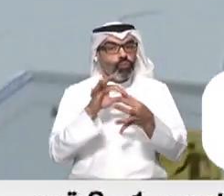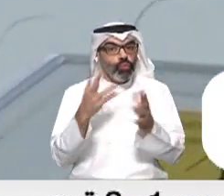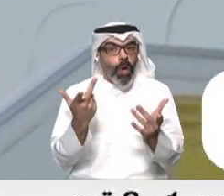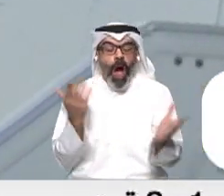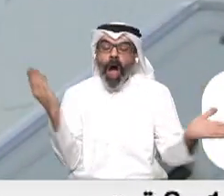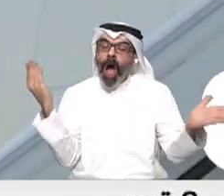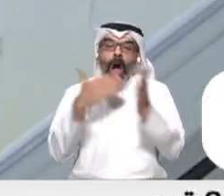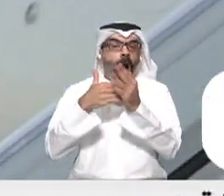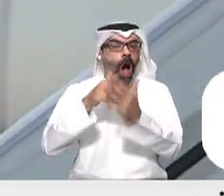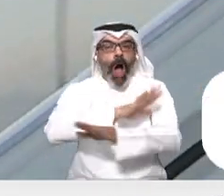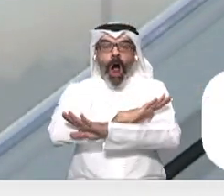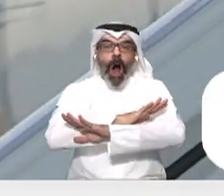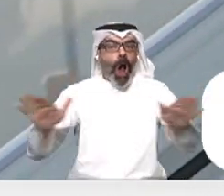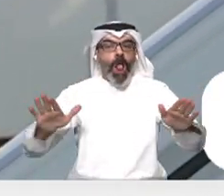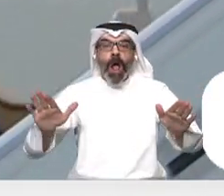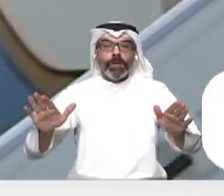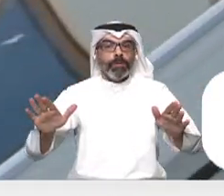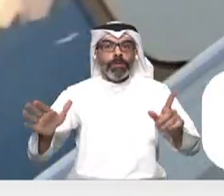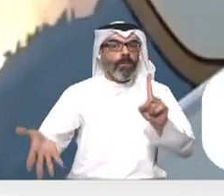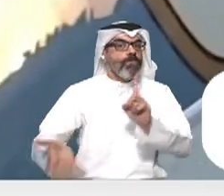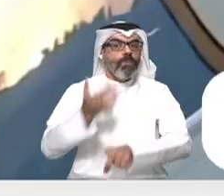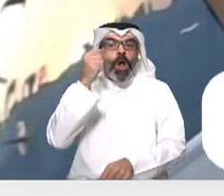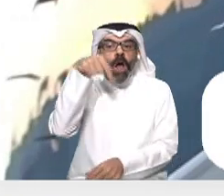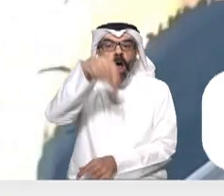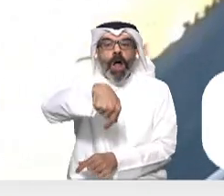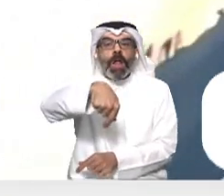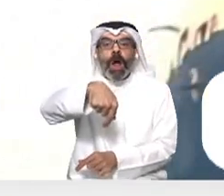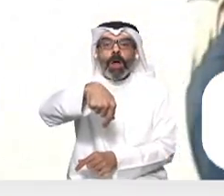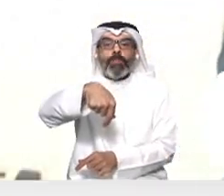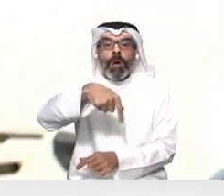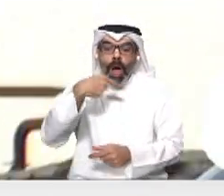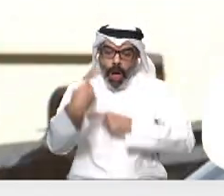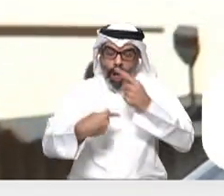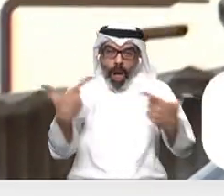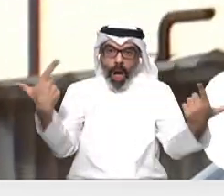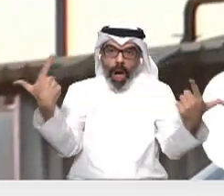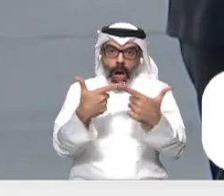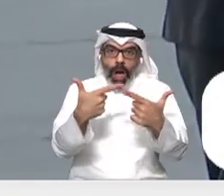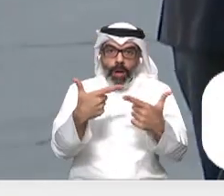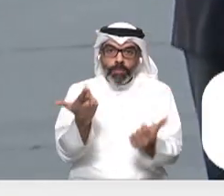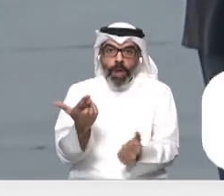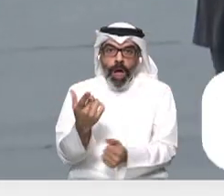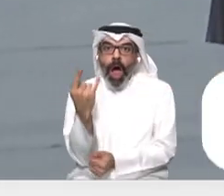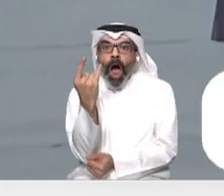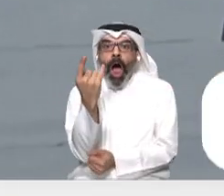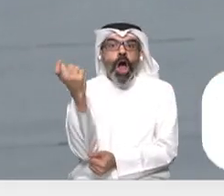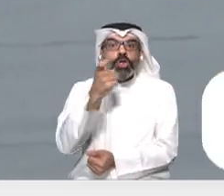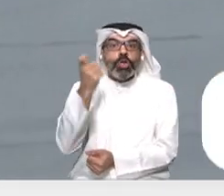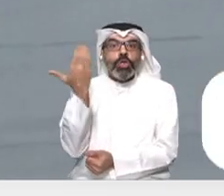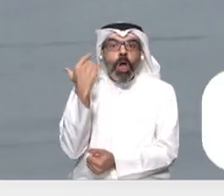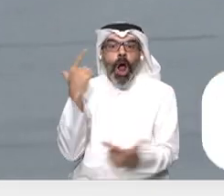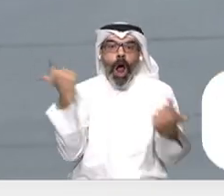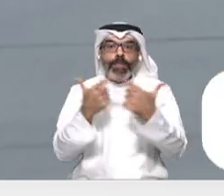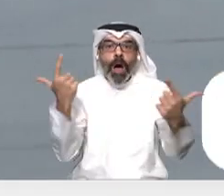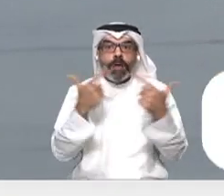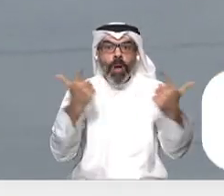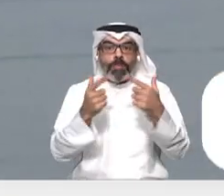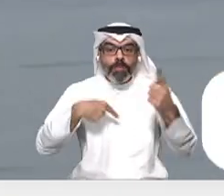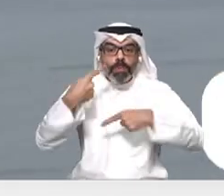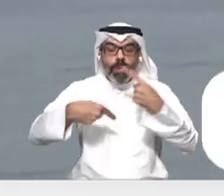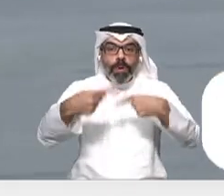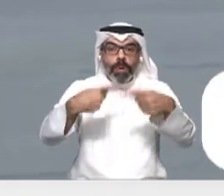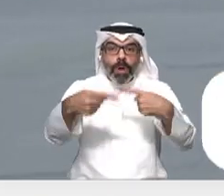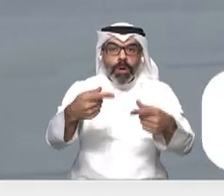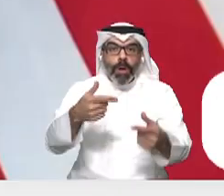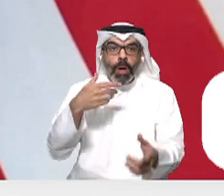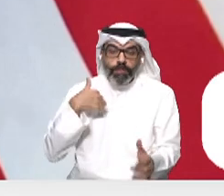فرصة للتوصل إلى وقف إطلاق نار في الحرب المستمرة منذ أكثر من 10 أشهر. وحث بلينكن الذي يزور